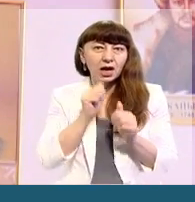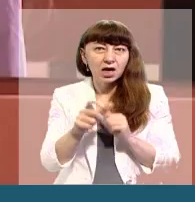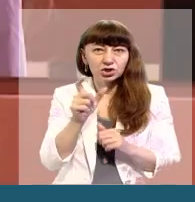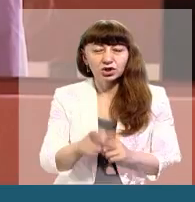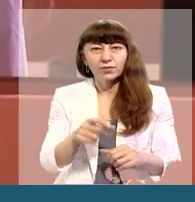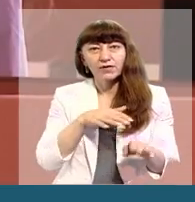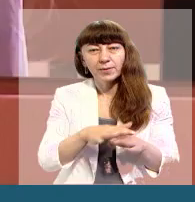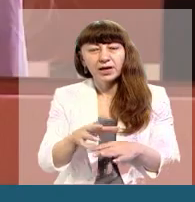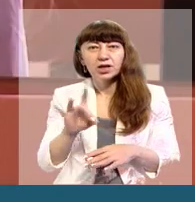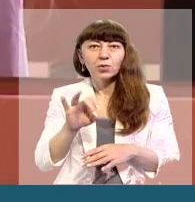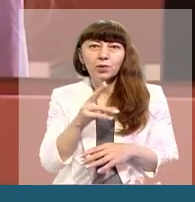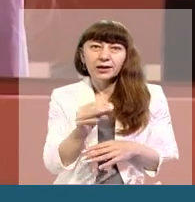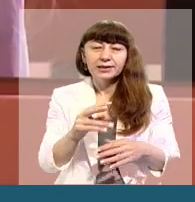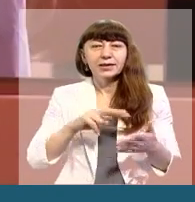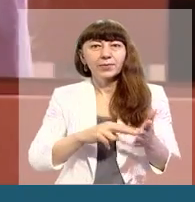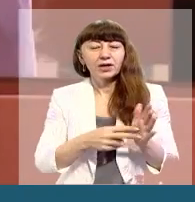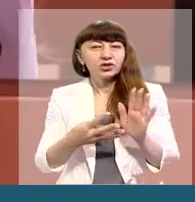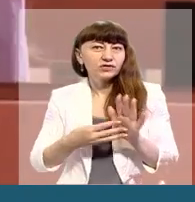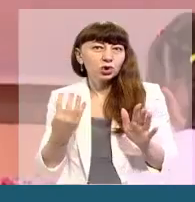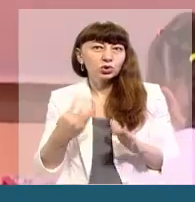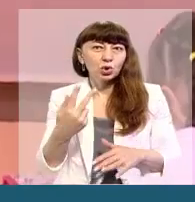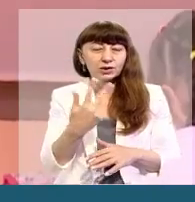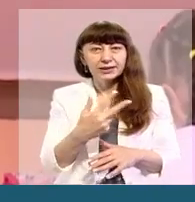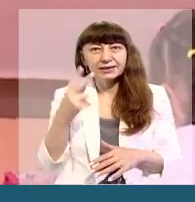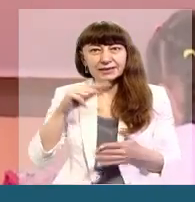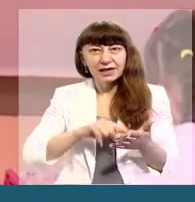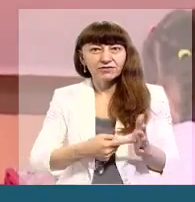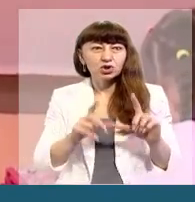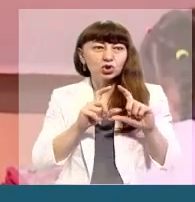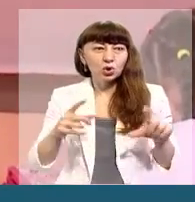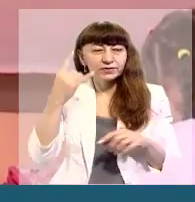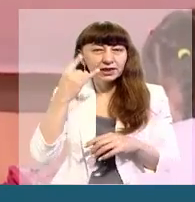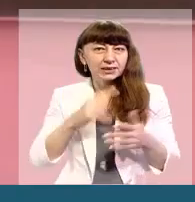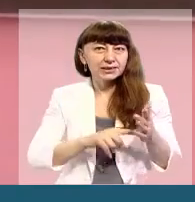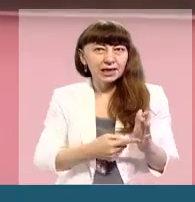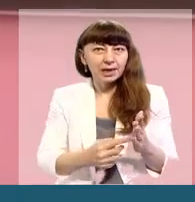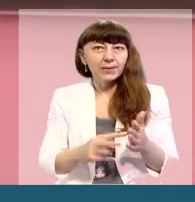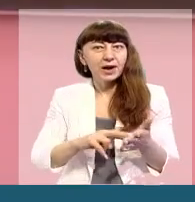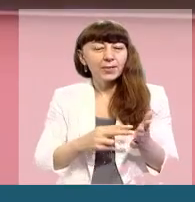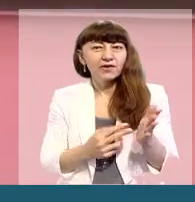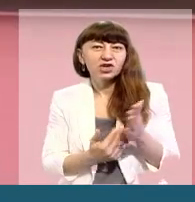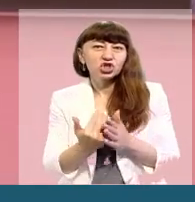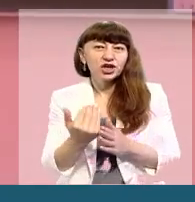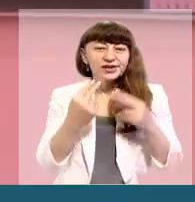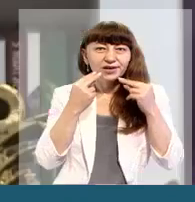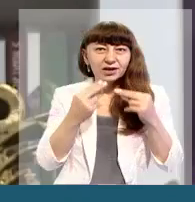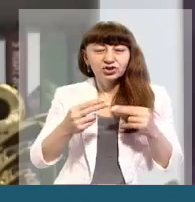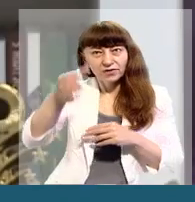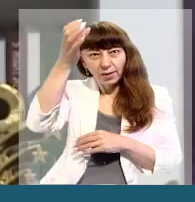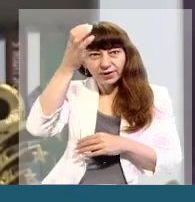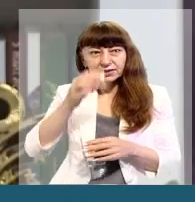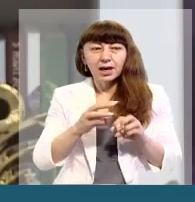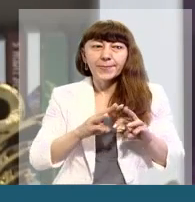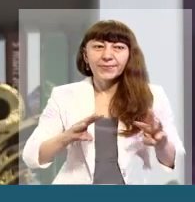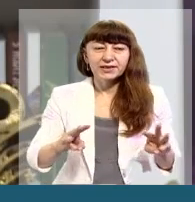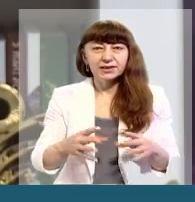реализуется республиканский проект 943 «Развитие целевых школ в стране». Цель проекта – повышение качества образования в организациях.